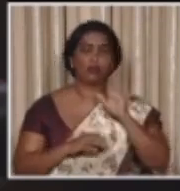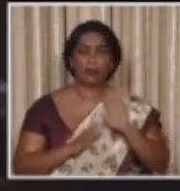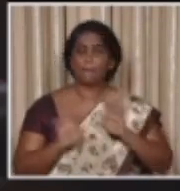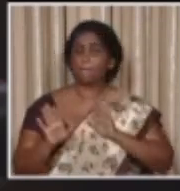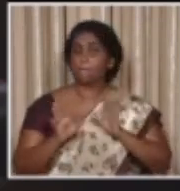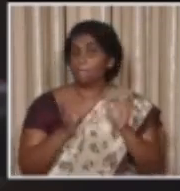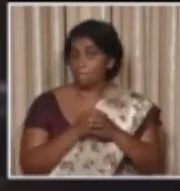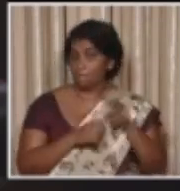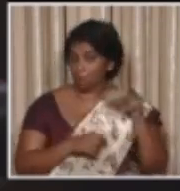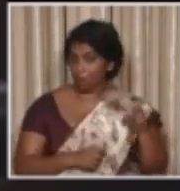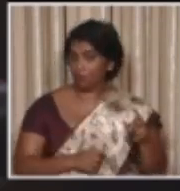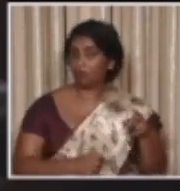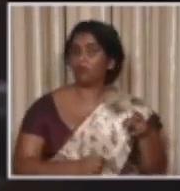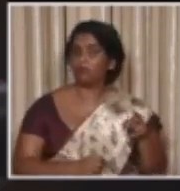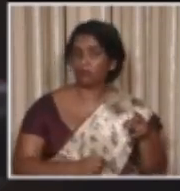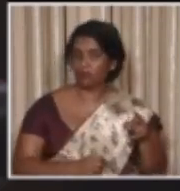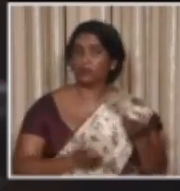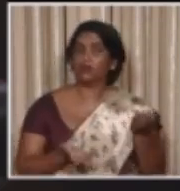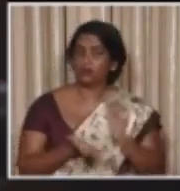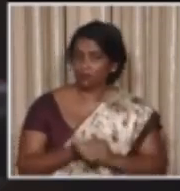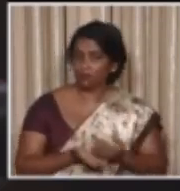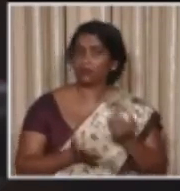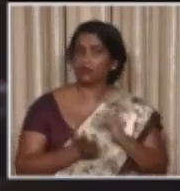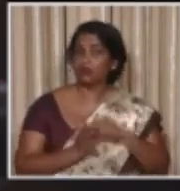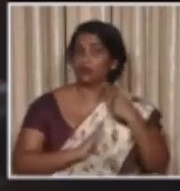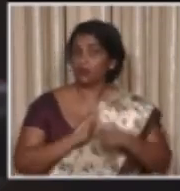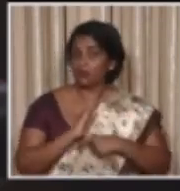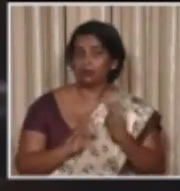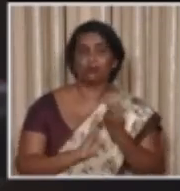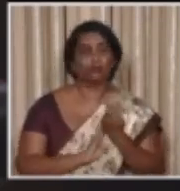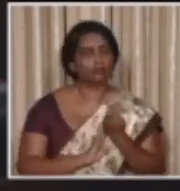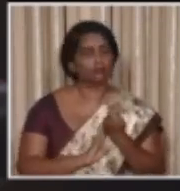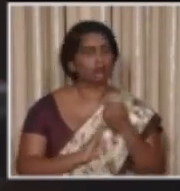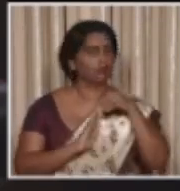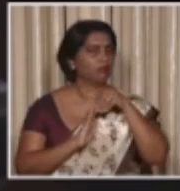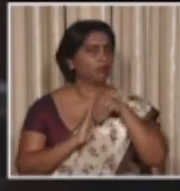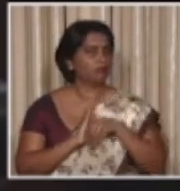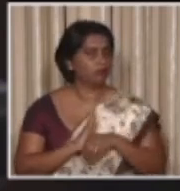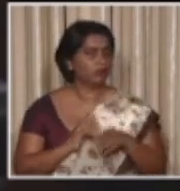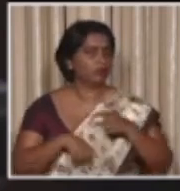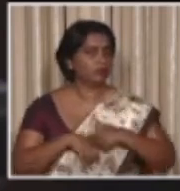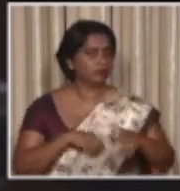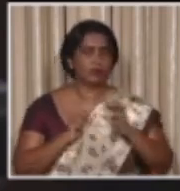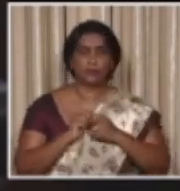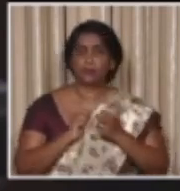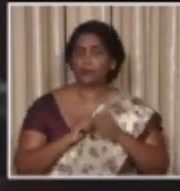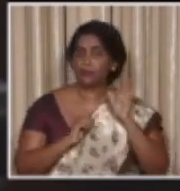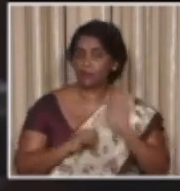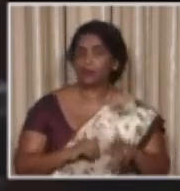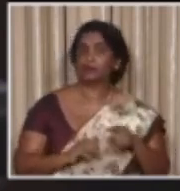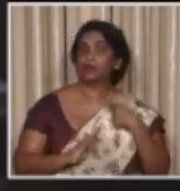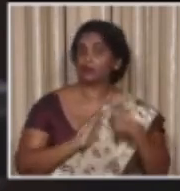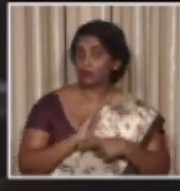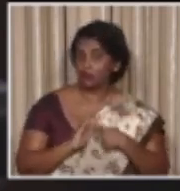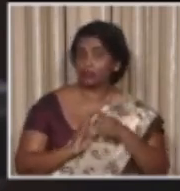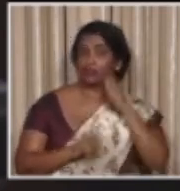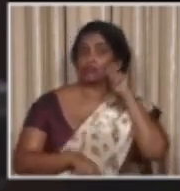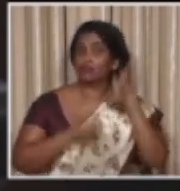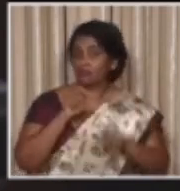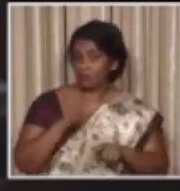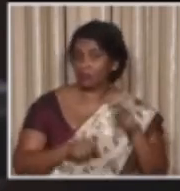மீளாது மக்கள் வாழ முடியாத சூழலிலே தள்ளாடி கொண்டிருக்கின்ற போது இந்த துச்சமான